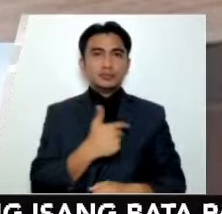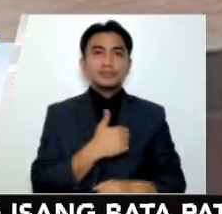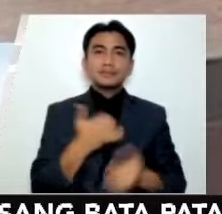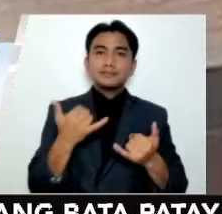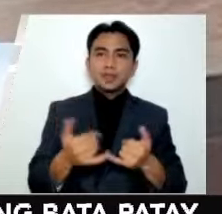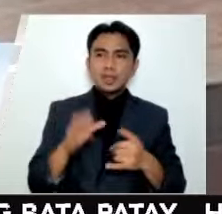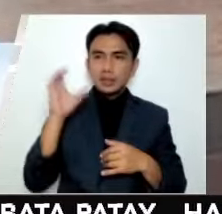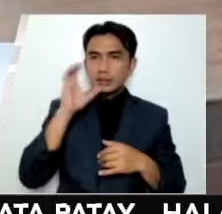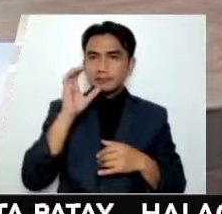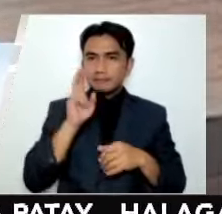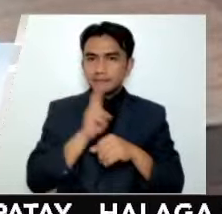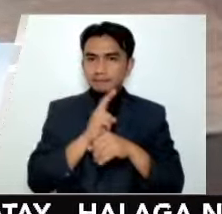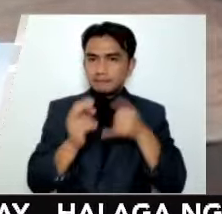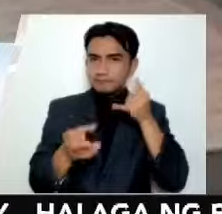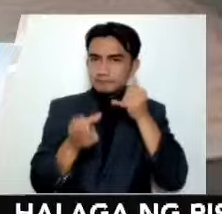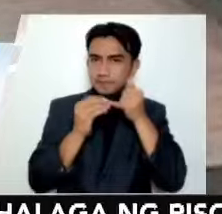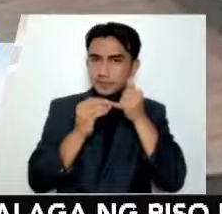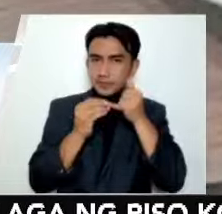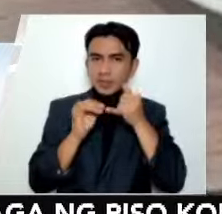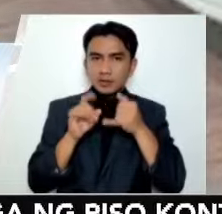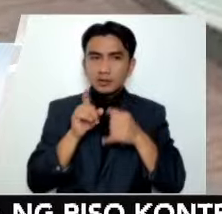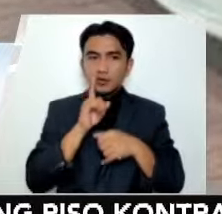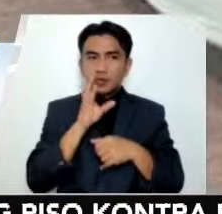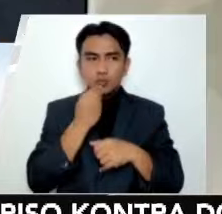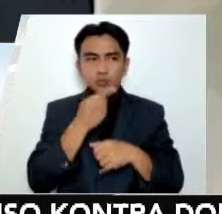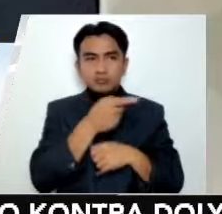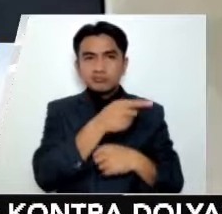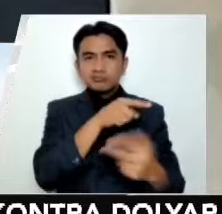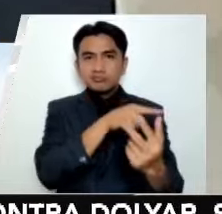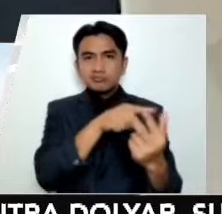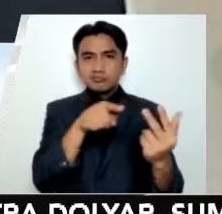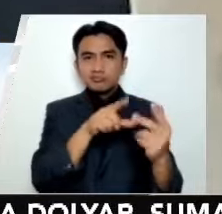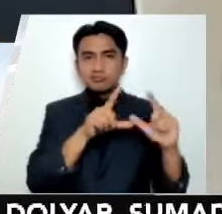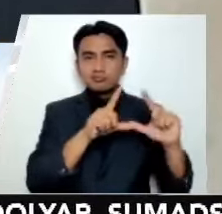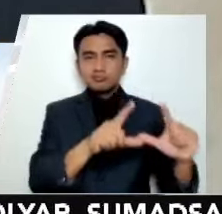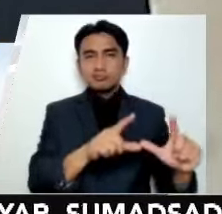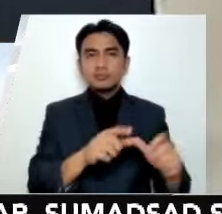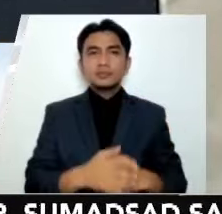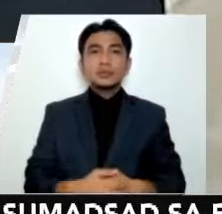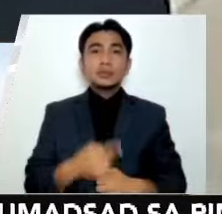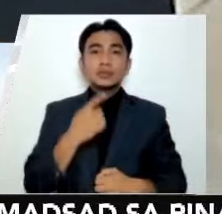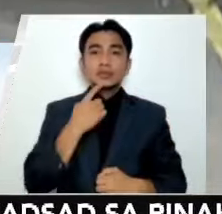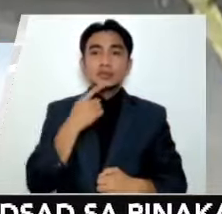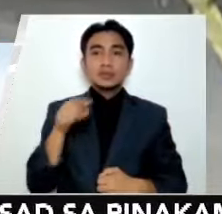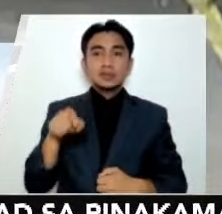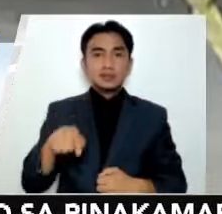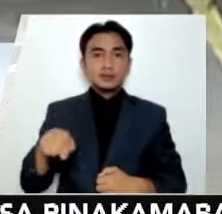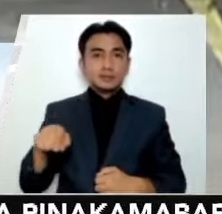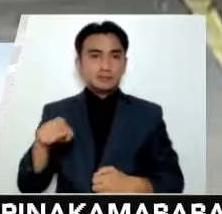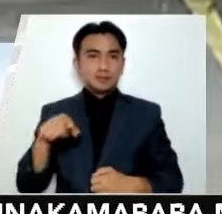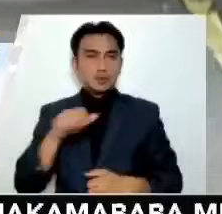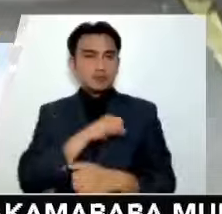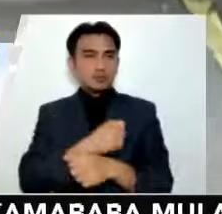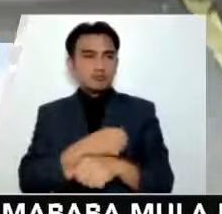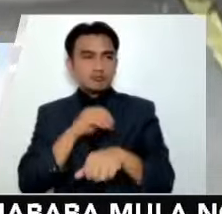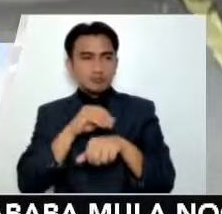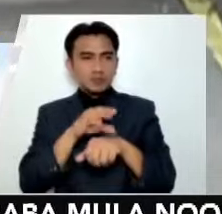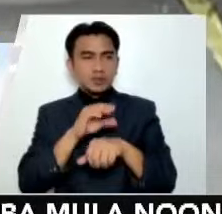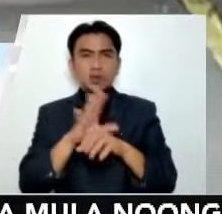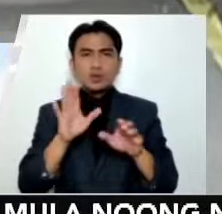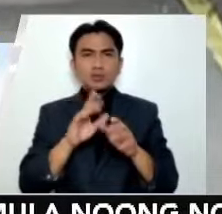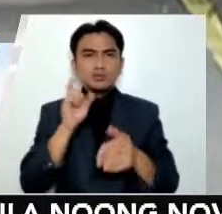pulis para matukoy ang pagkakakilanlan ng mga suspect. Payo ng mga otoridad sa publiko, huwag magtiwala at